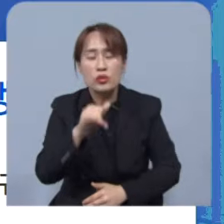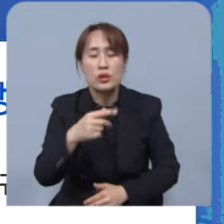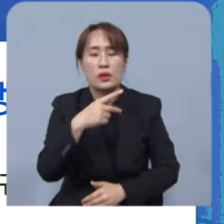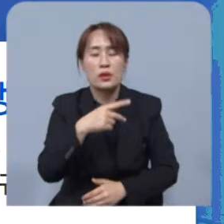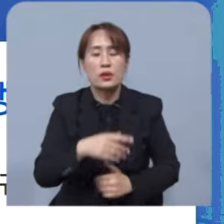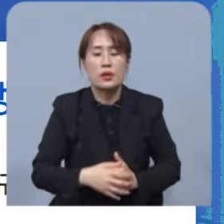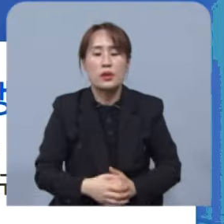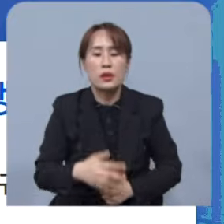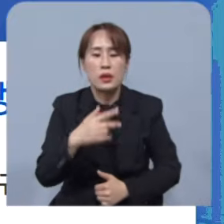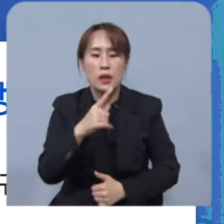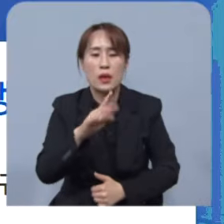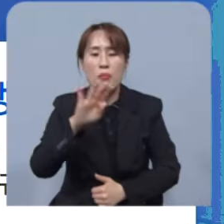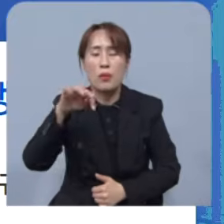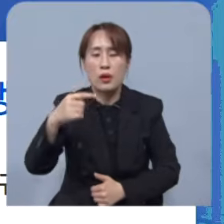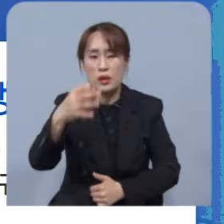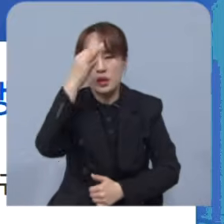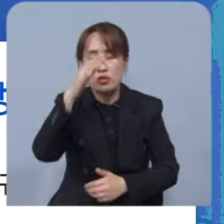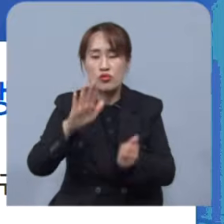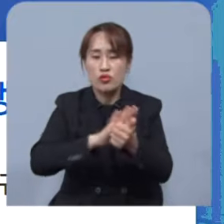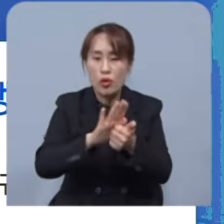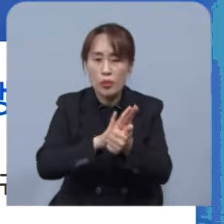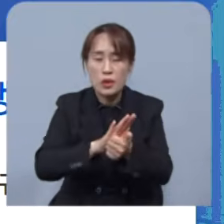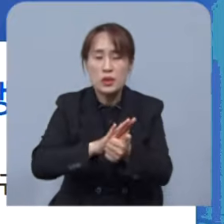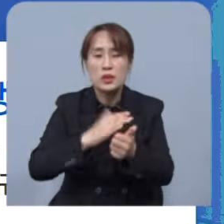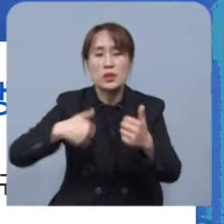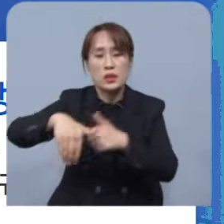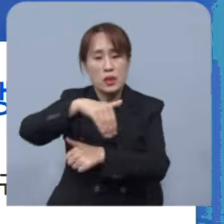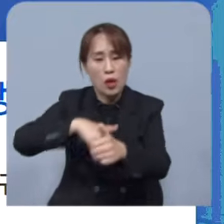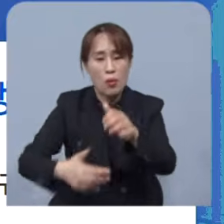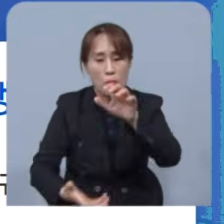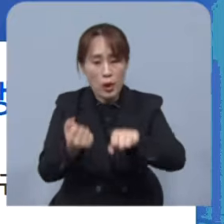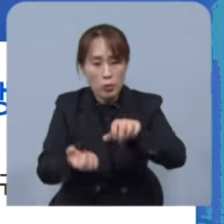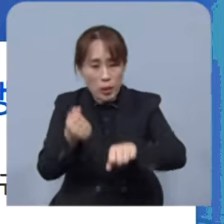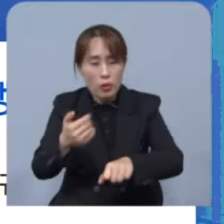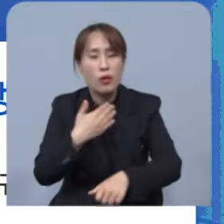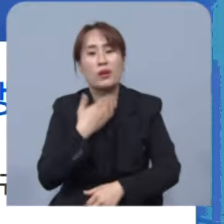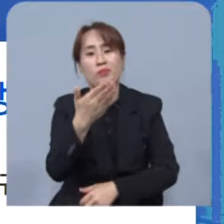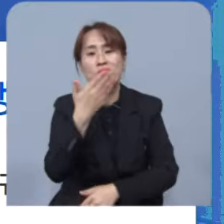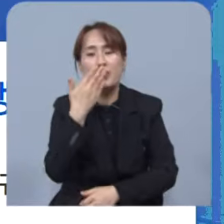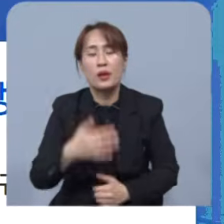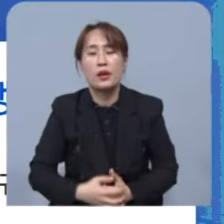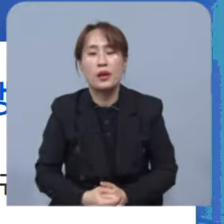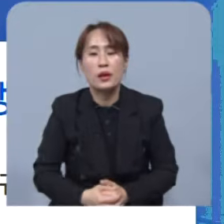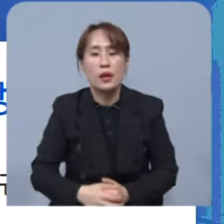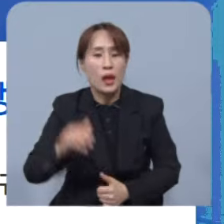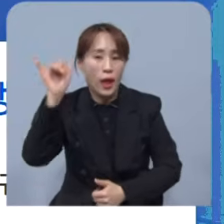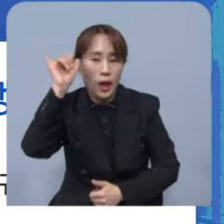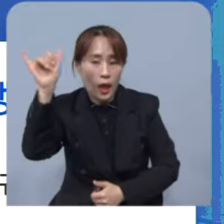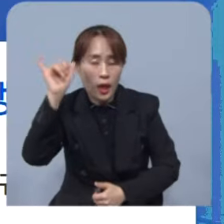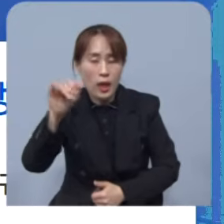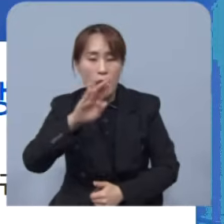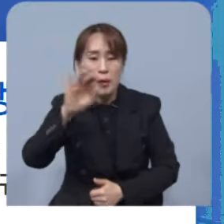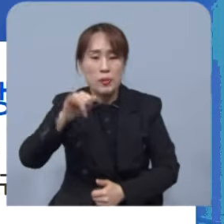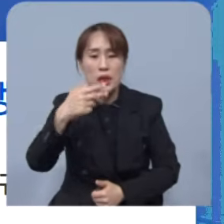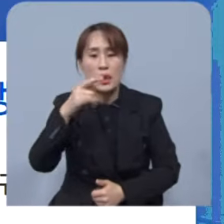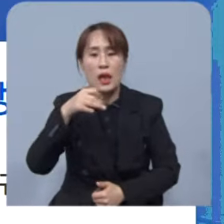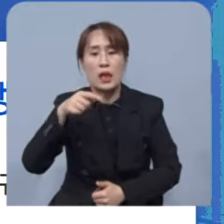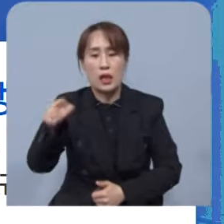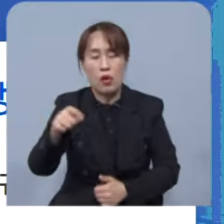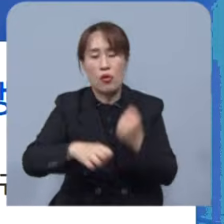바로 시스템은 기술 서비스 현황을 실시간으로 제공하겠습니다. AI와 빅데이터